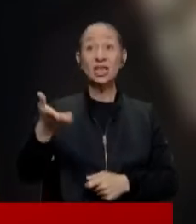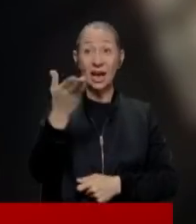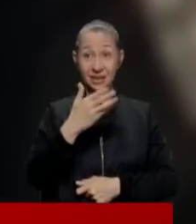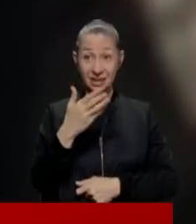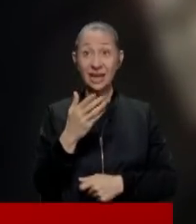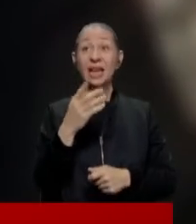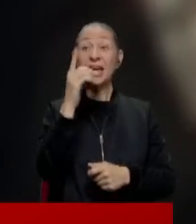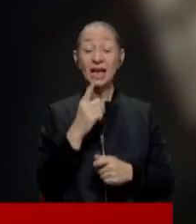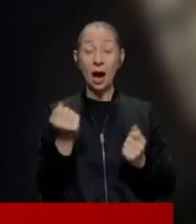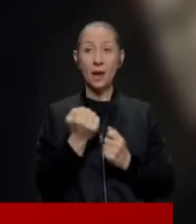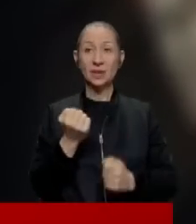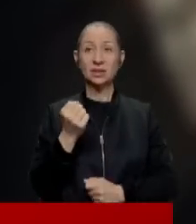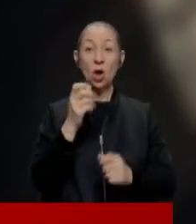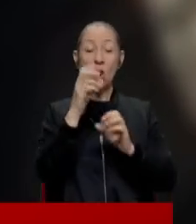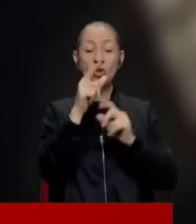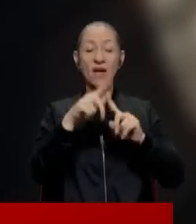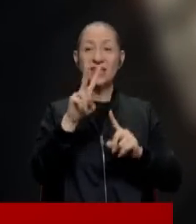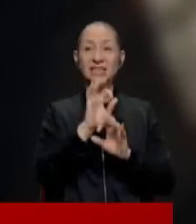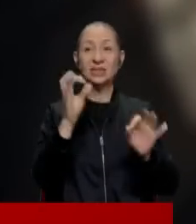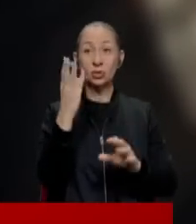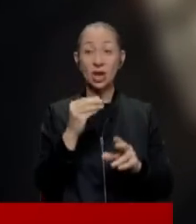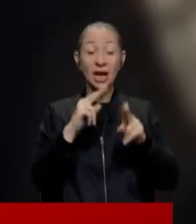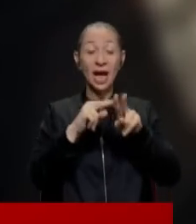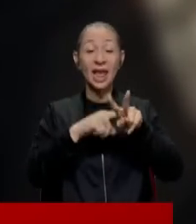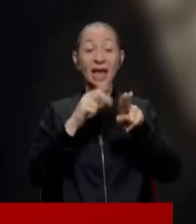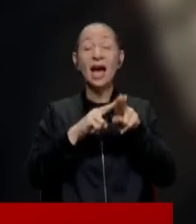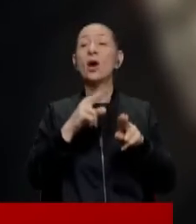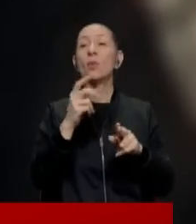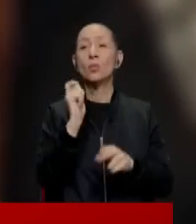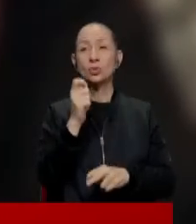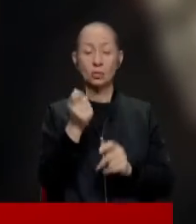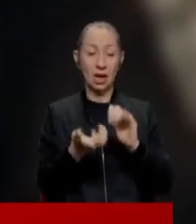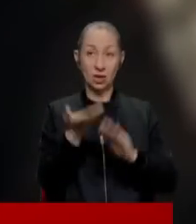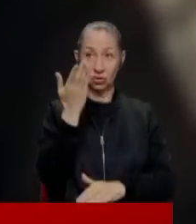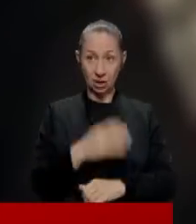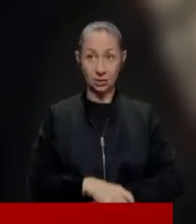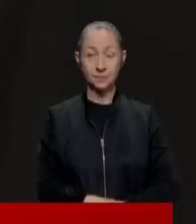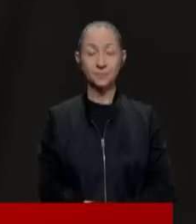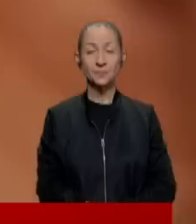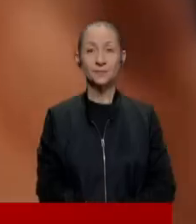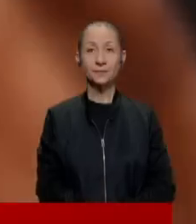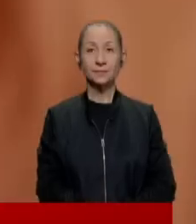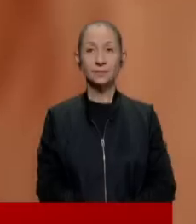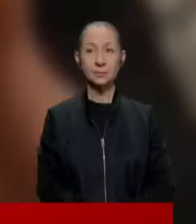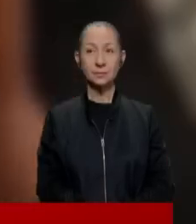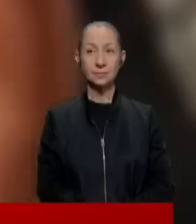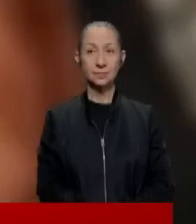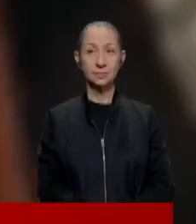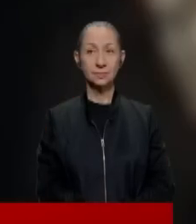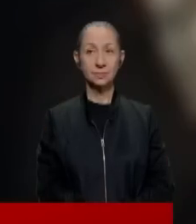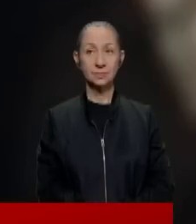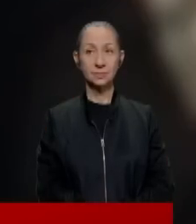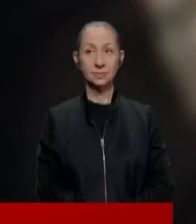Seslendi ilk Arabanız ÖTV'siz olacak KYK kredi ve burs tutarları artacak borçlar sıfır faizde